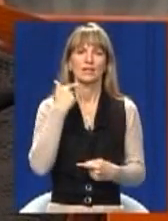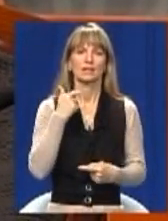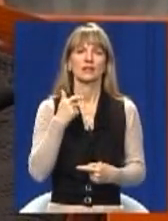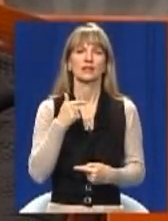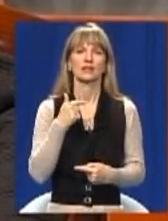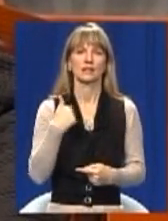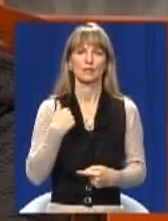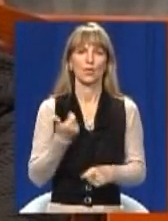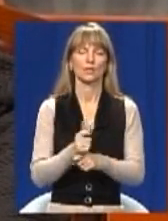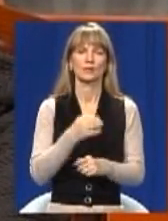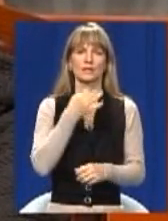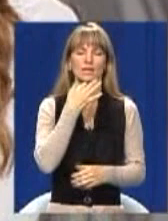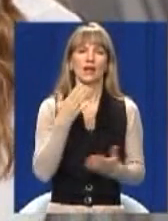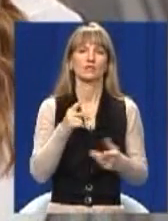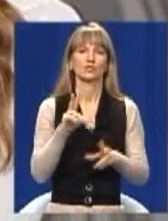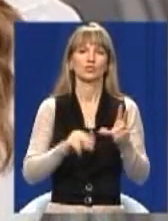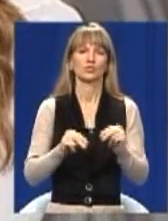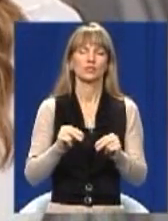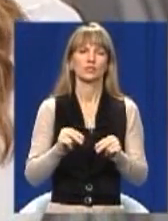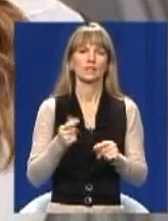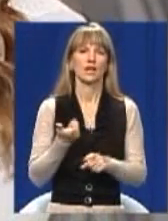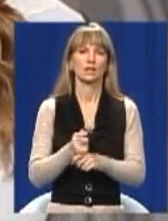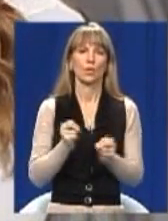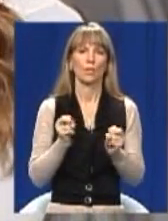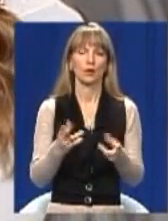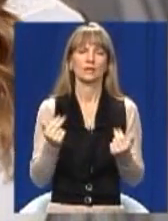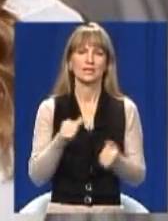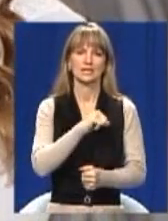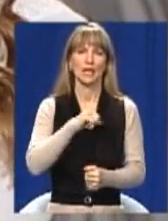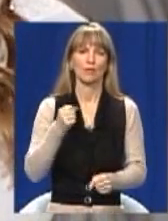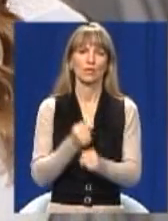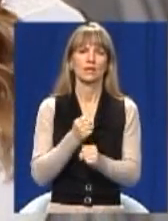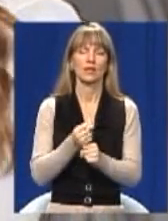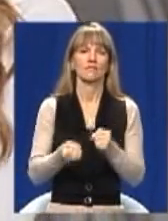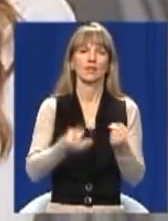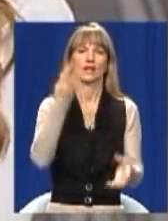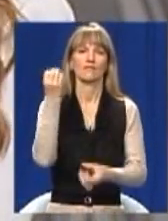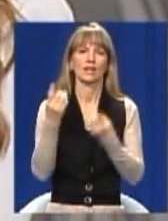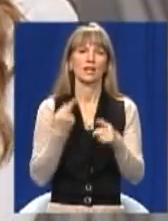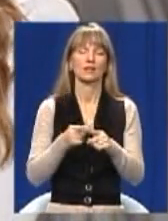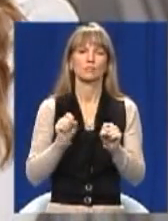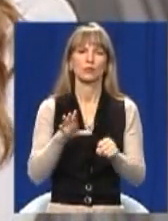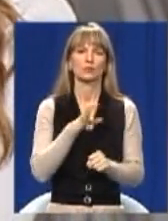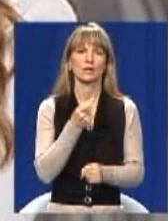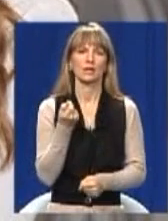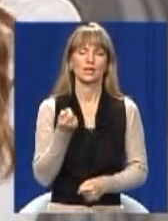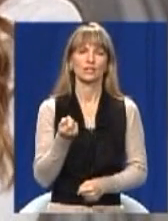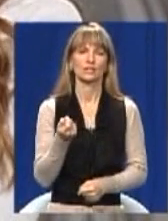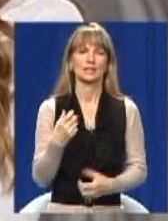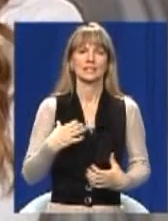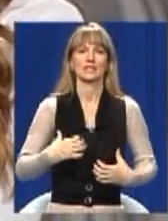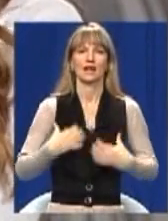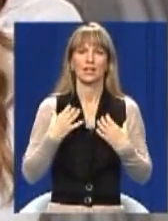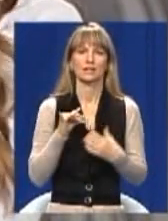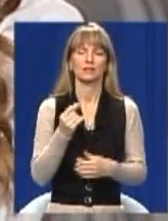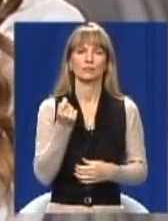они очень нравятся. А чи, як ти вважаєш, ну, це небезпечно, так? Самой запускати фейерверк, це може бути якось, ну, трішки страшно